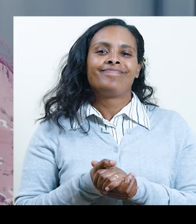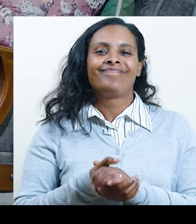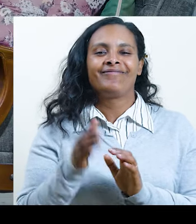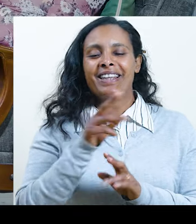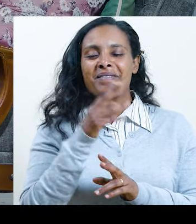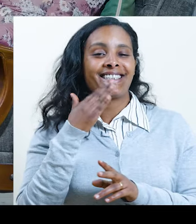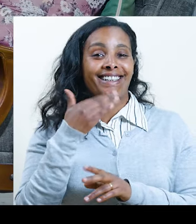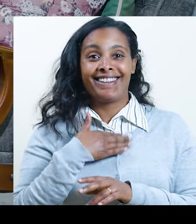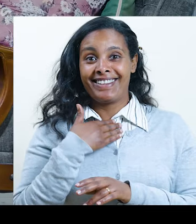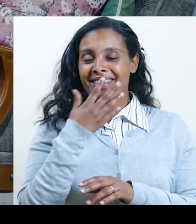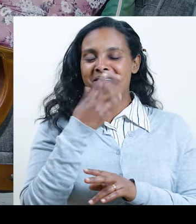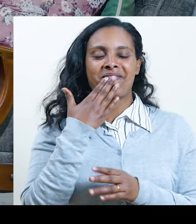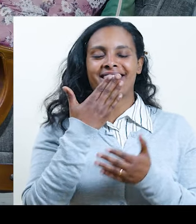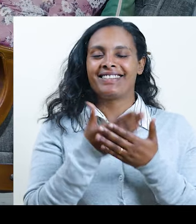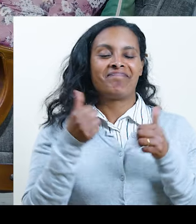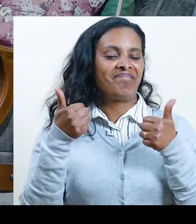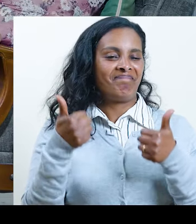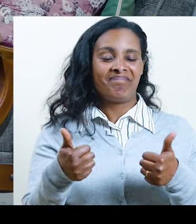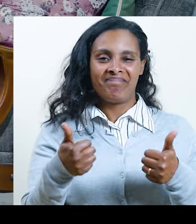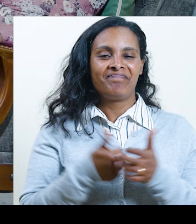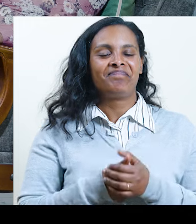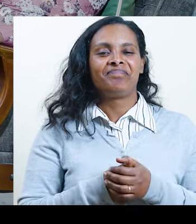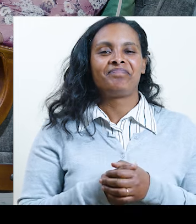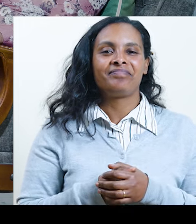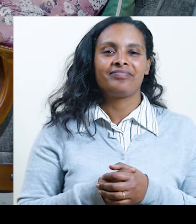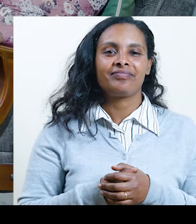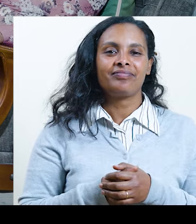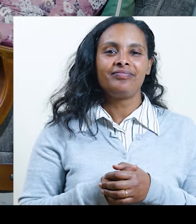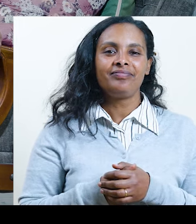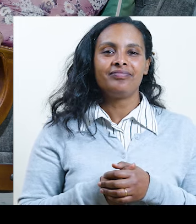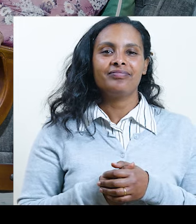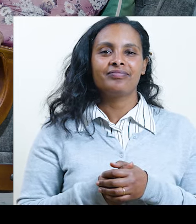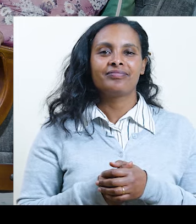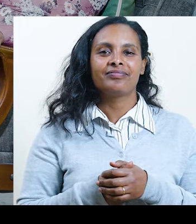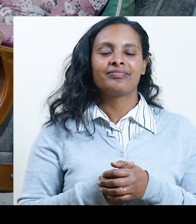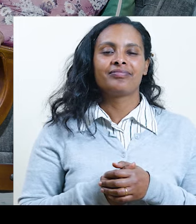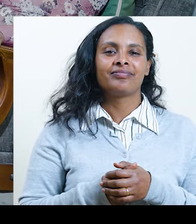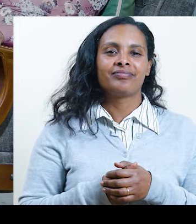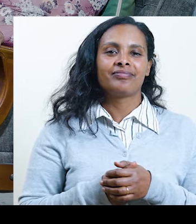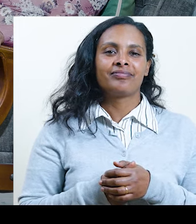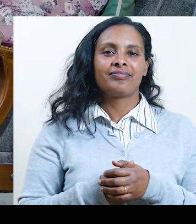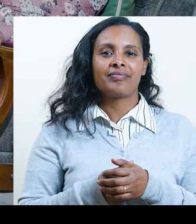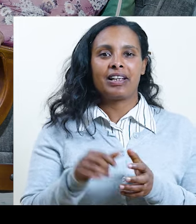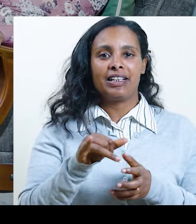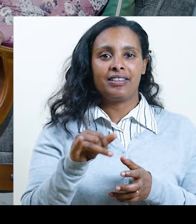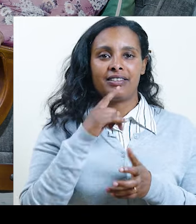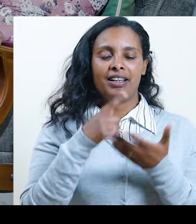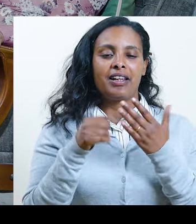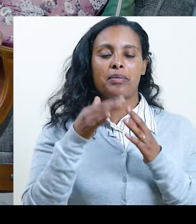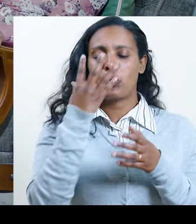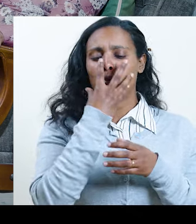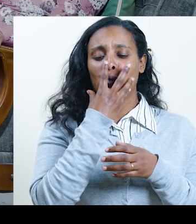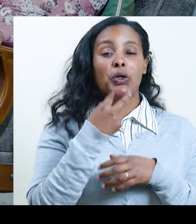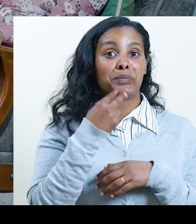ይመስላል። በጣም ደስ ይላል። በጣም እናመሰግናለን። አመሰግናለሁ የምድሩን ስለሰጣችሁ። እሺ እንግዲህ